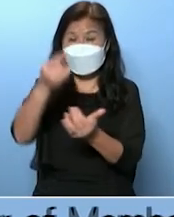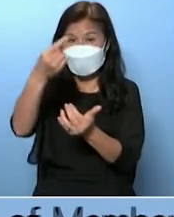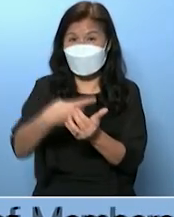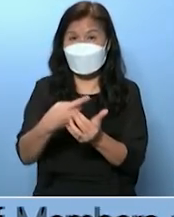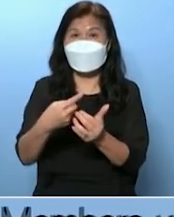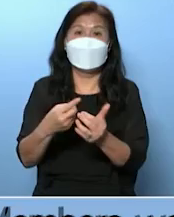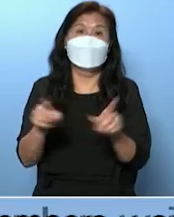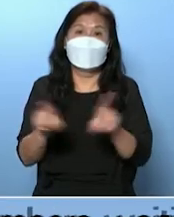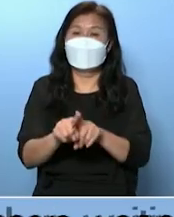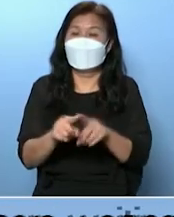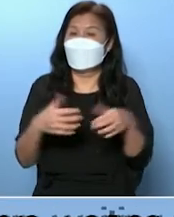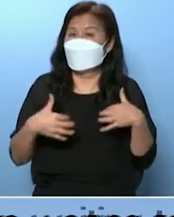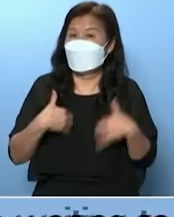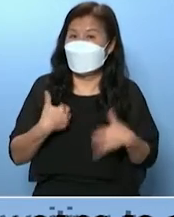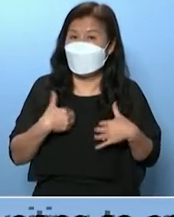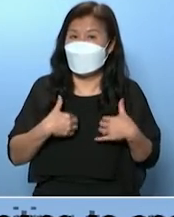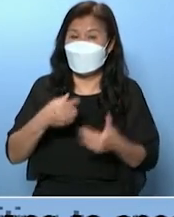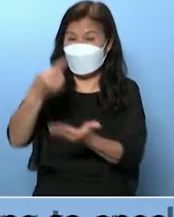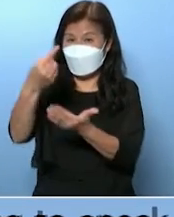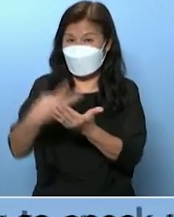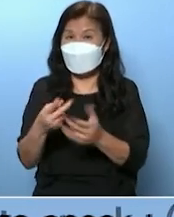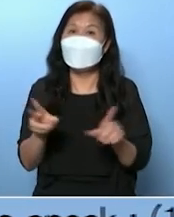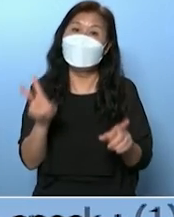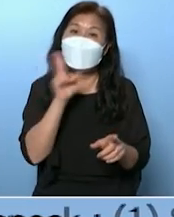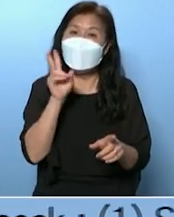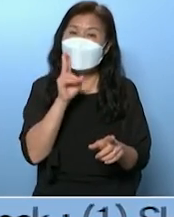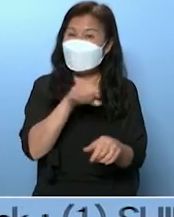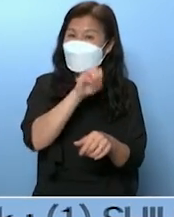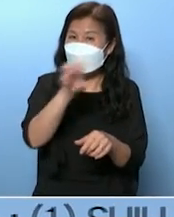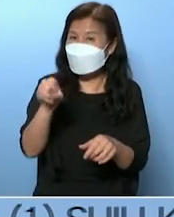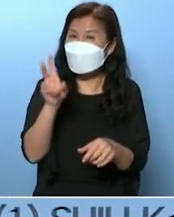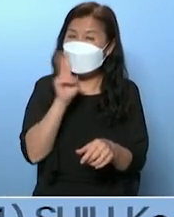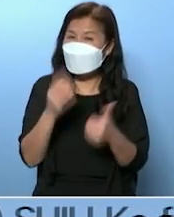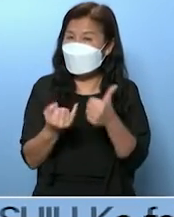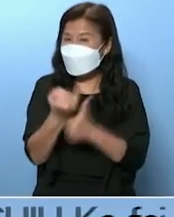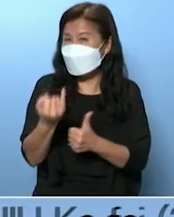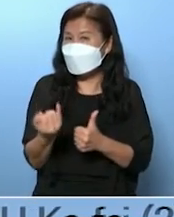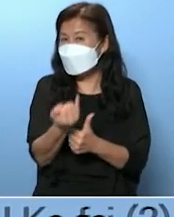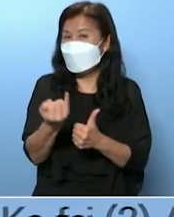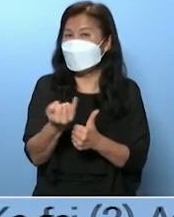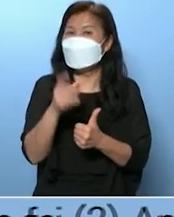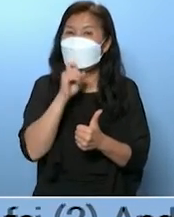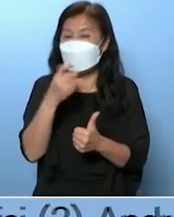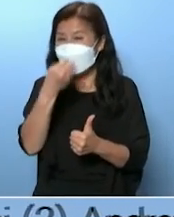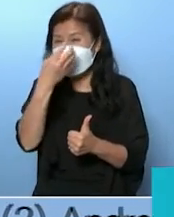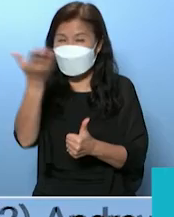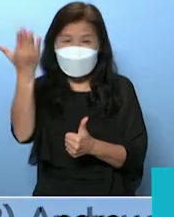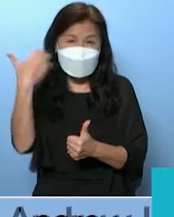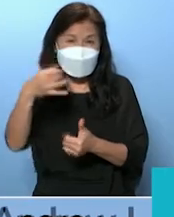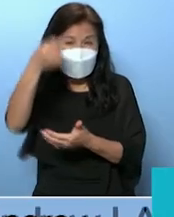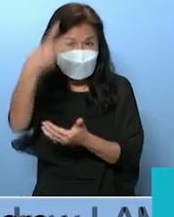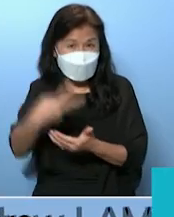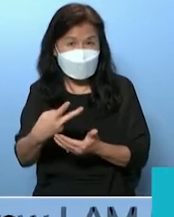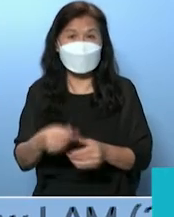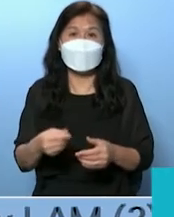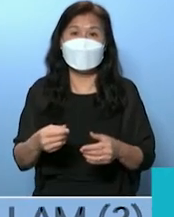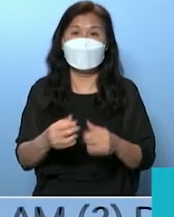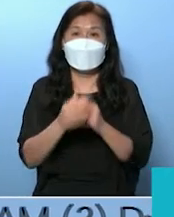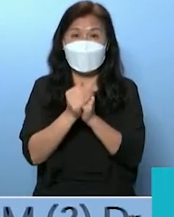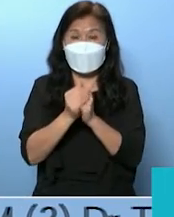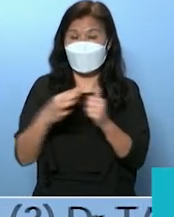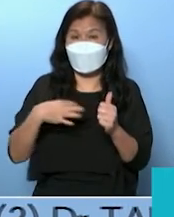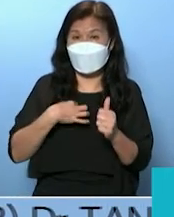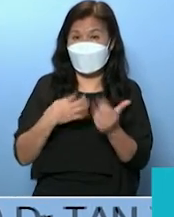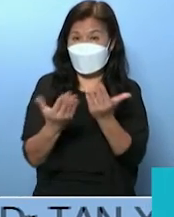的非常措施，卻難免被指有違這項的基本原則。今年農曆新年前